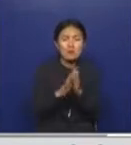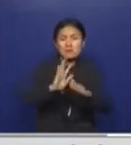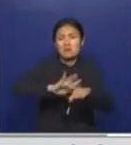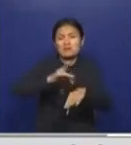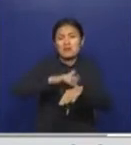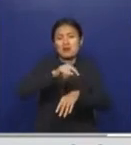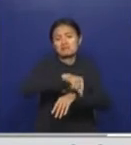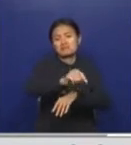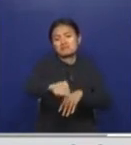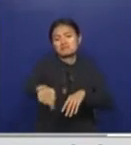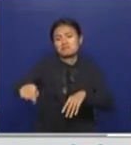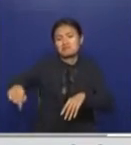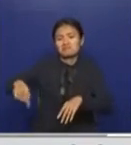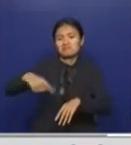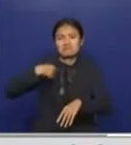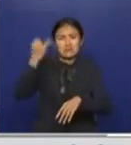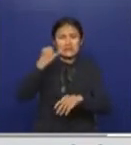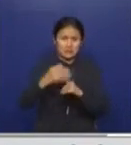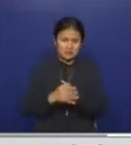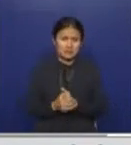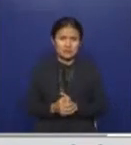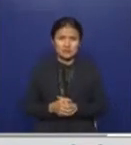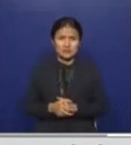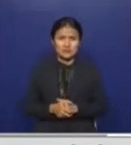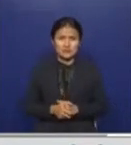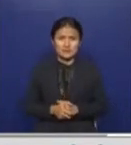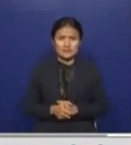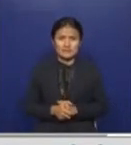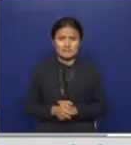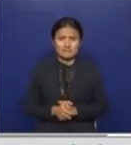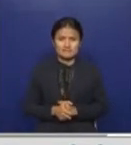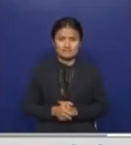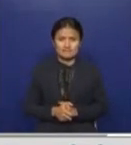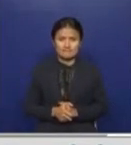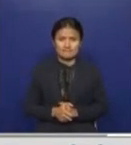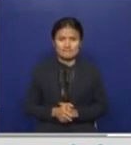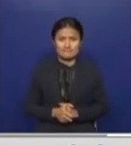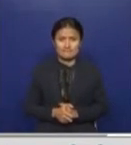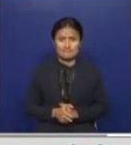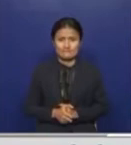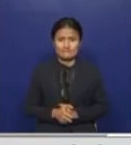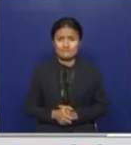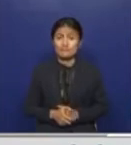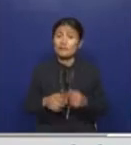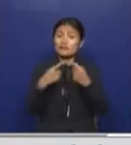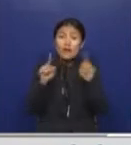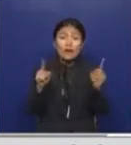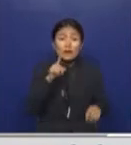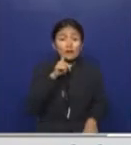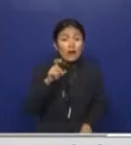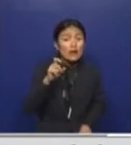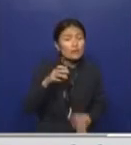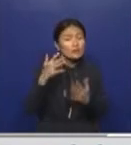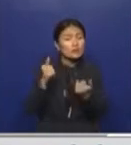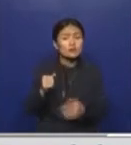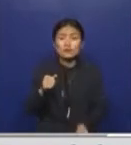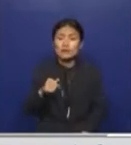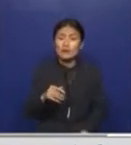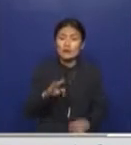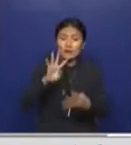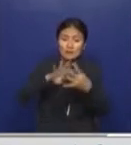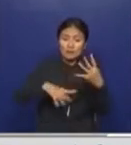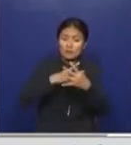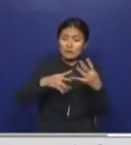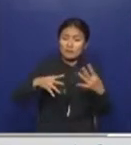าติและระบบนิเวศนะคะแล้วทำไมกรมโยธาธิการและผังเมืองจึง